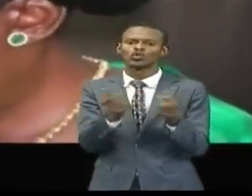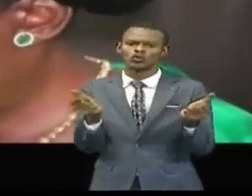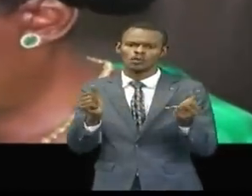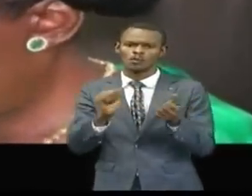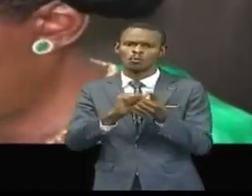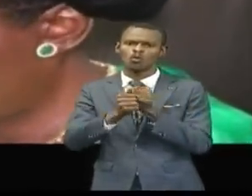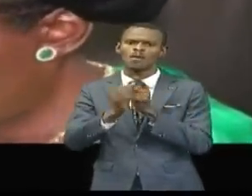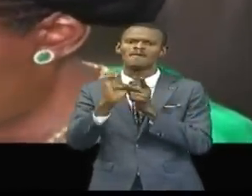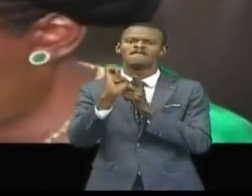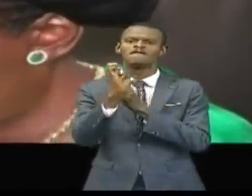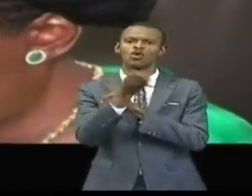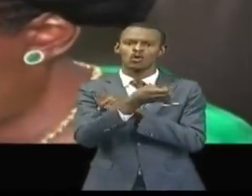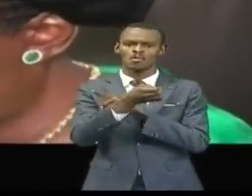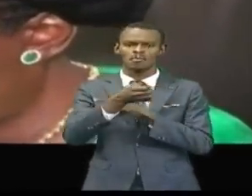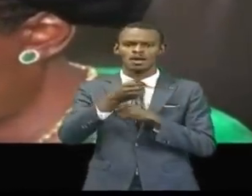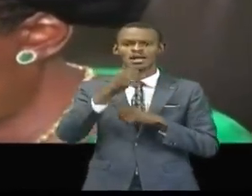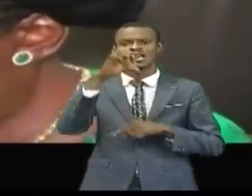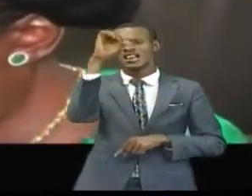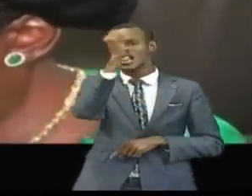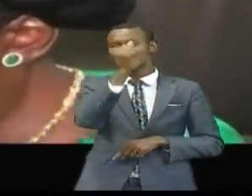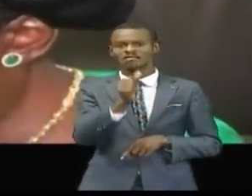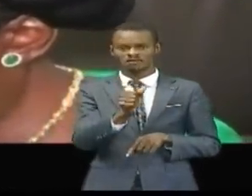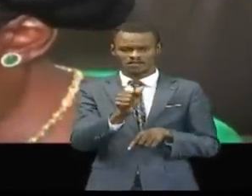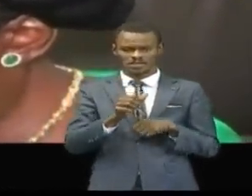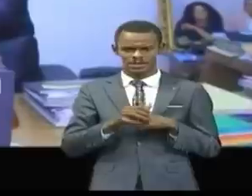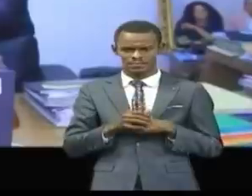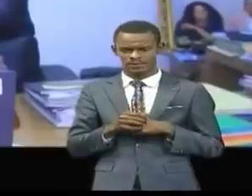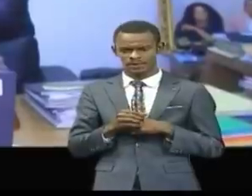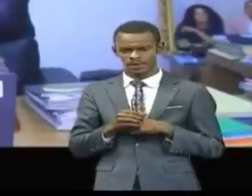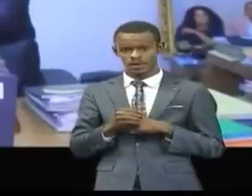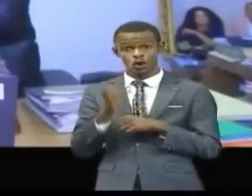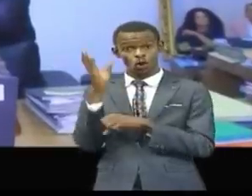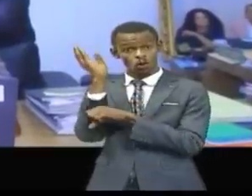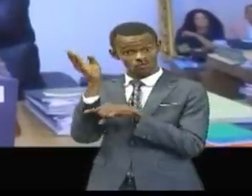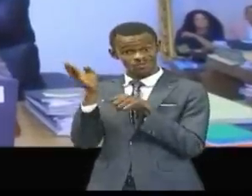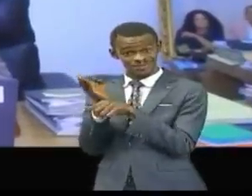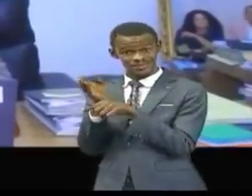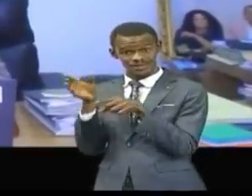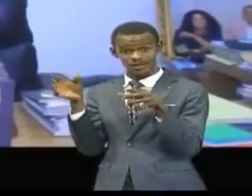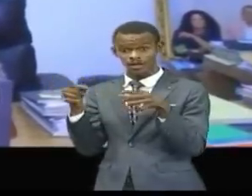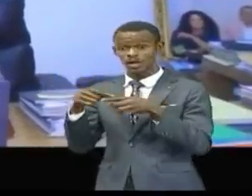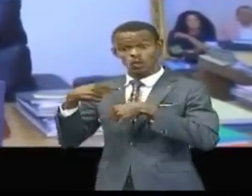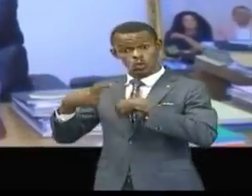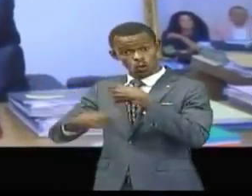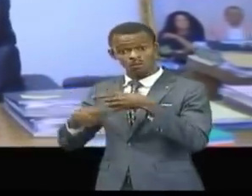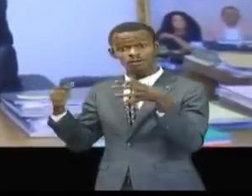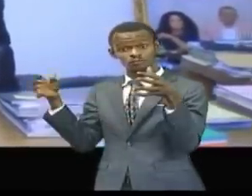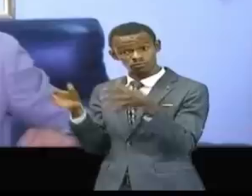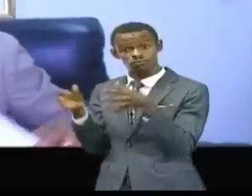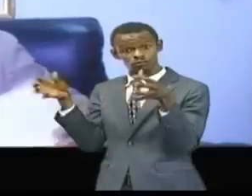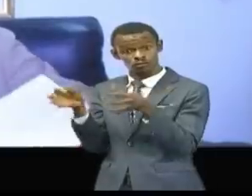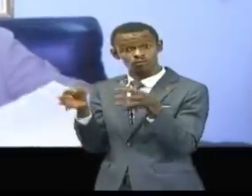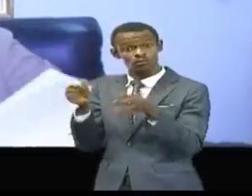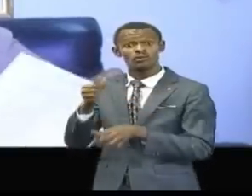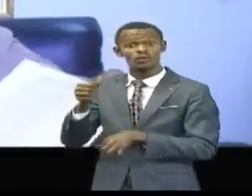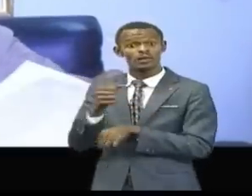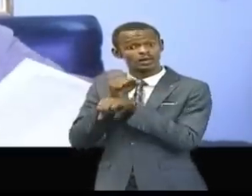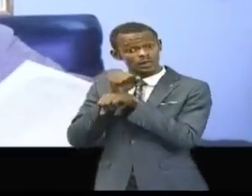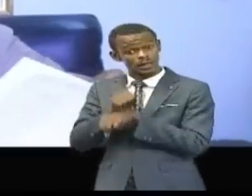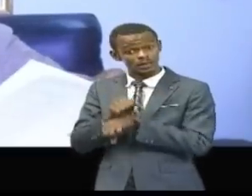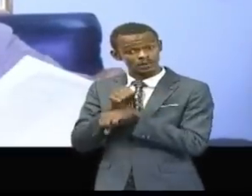également contribué à renforcer la participation et l'implication active de